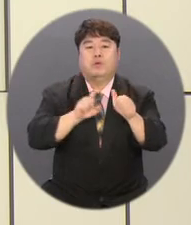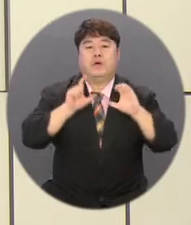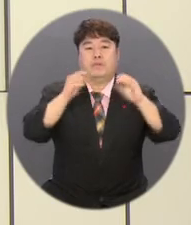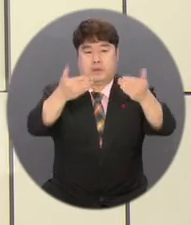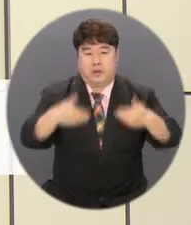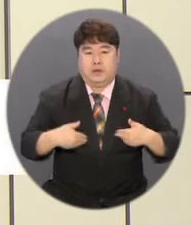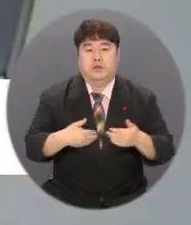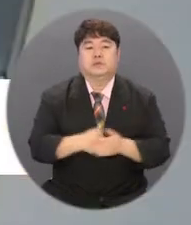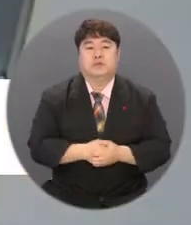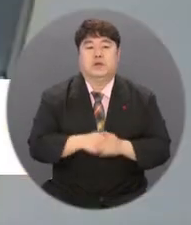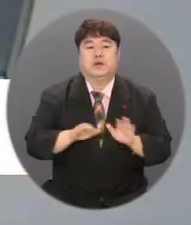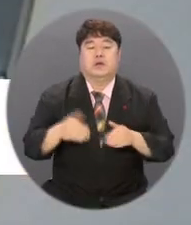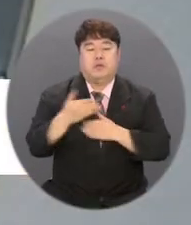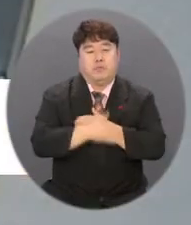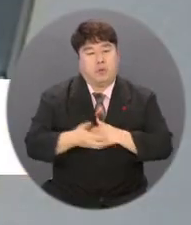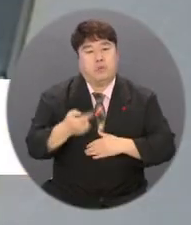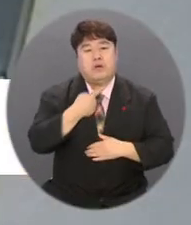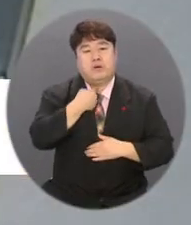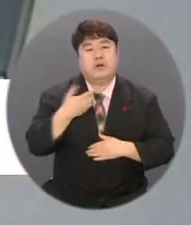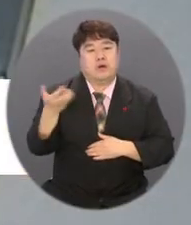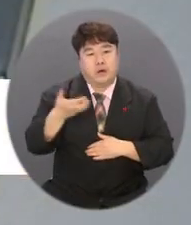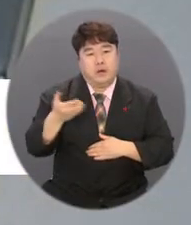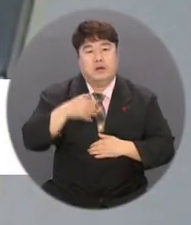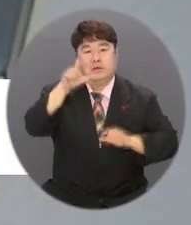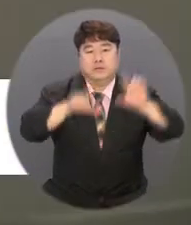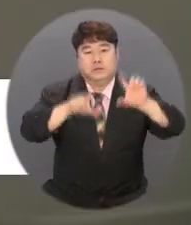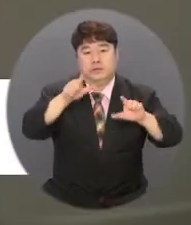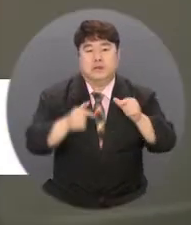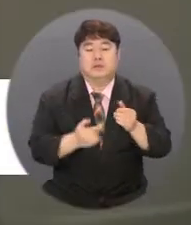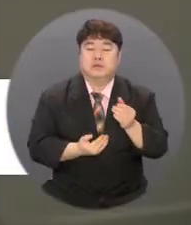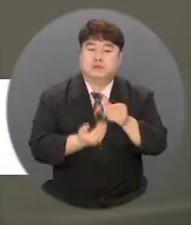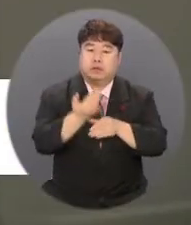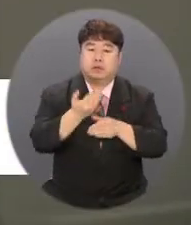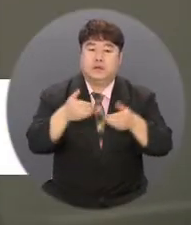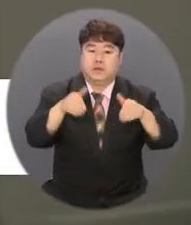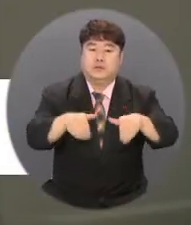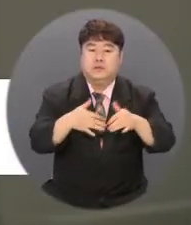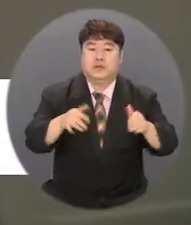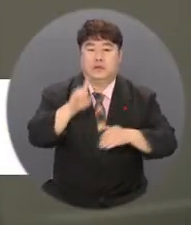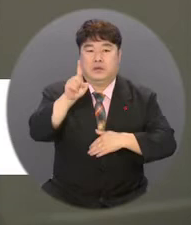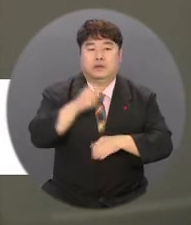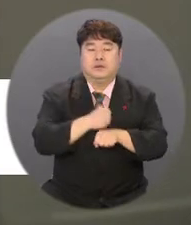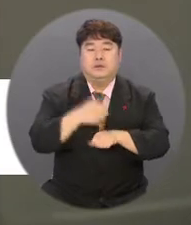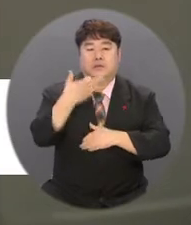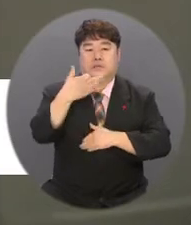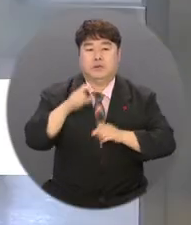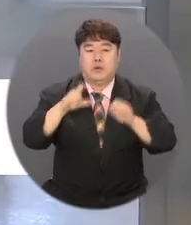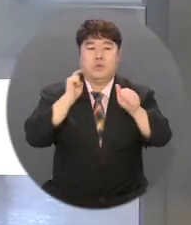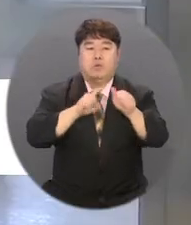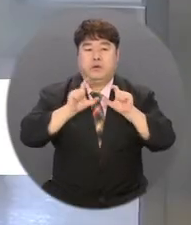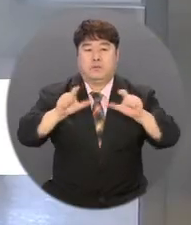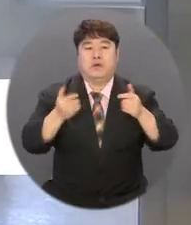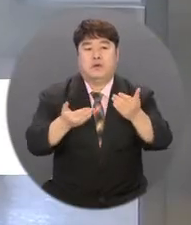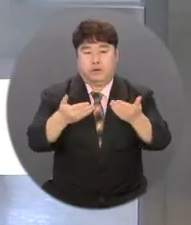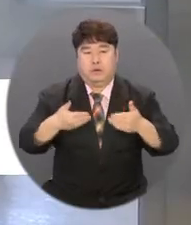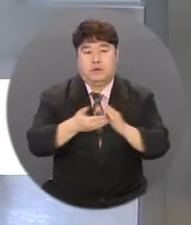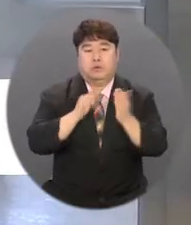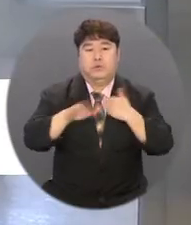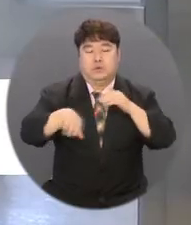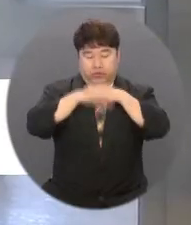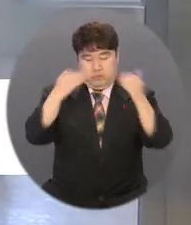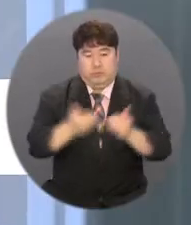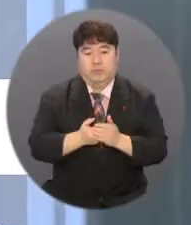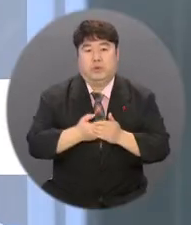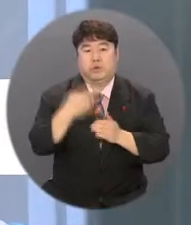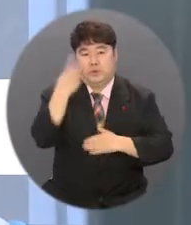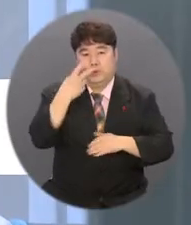받았습니다. 몸살과 인후통 등 증상이 나타난 직원 1명이 18일 확진 판정을 받은 이후 전수조사